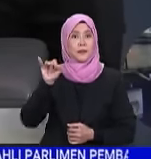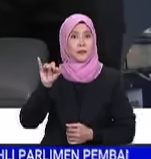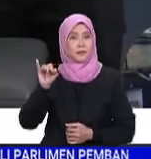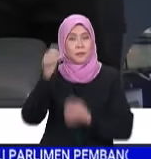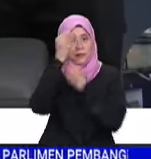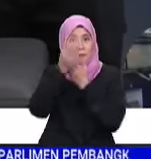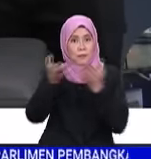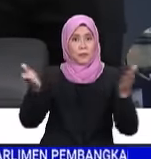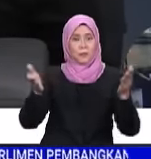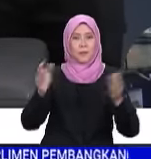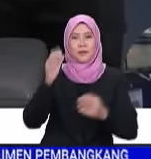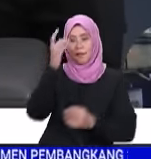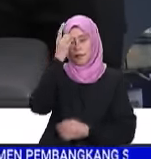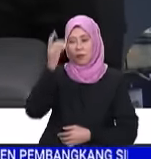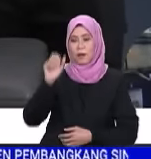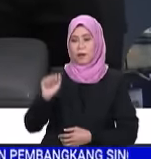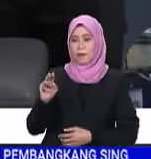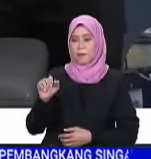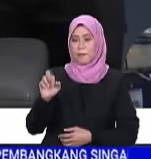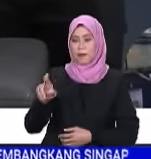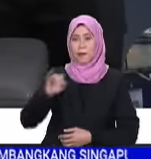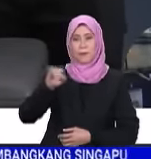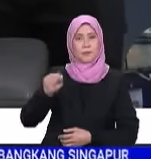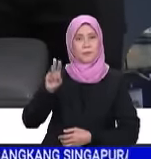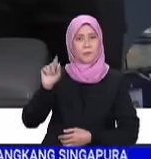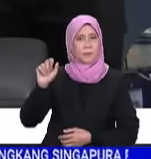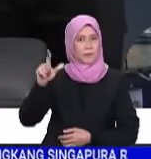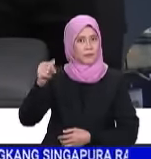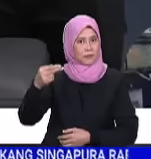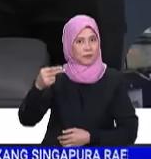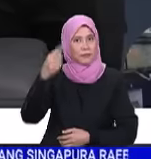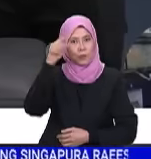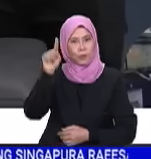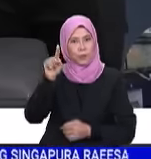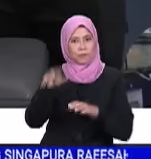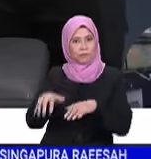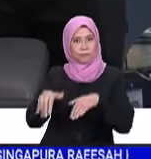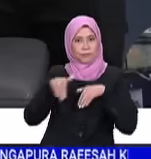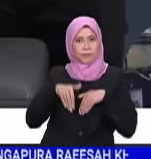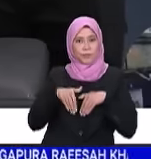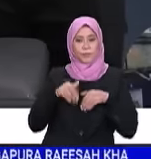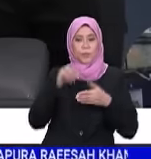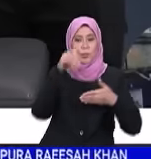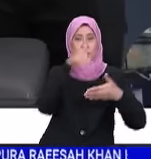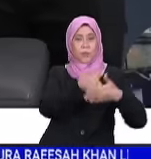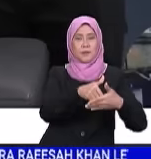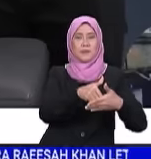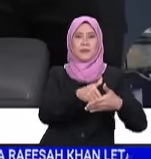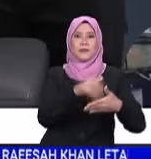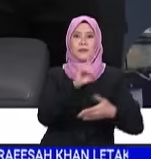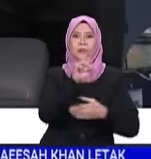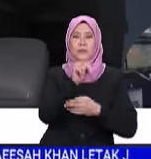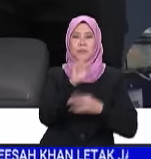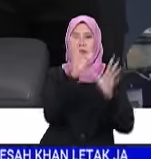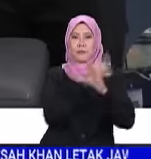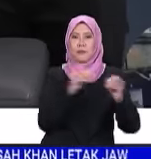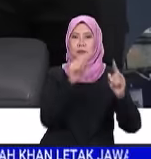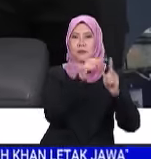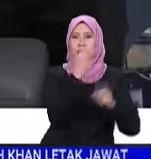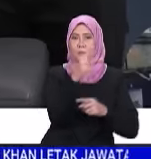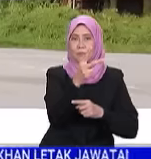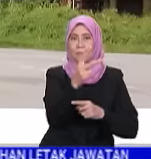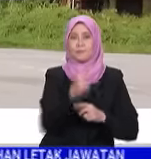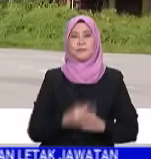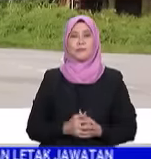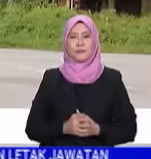mendedahkan Datuk Amar Jamilah telah memberitahu hasratnya itu untuk berundur bagi pilihan Raya umum dewan undangan Negeri Sarawak ke-12 kali